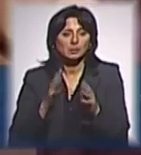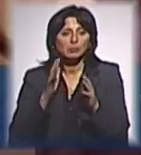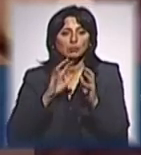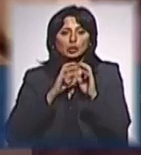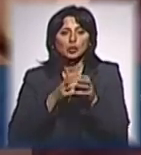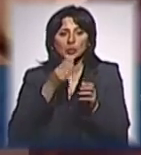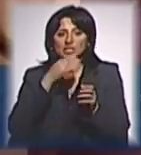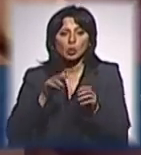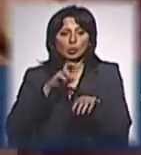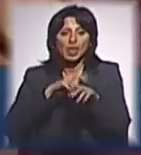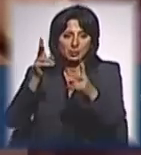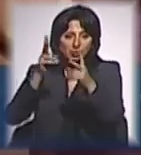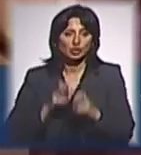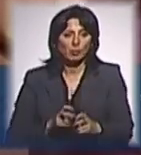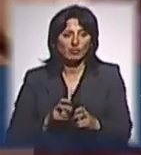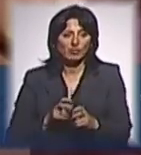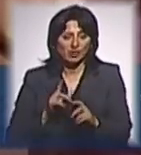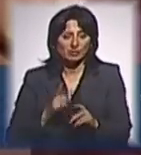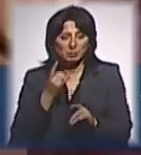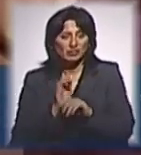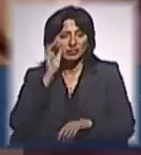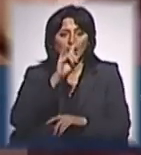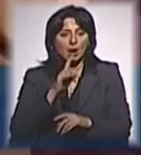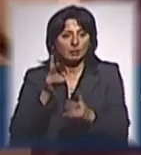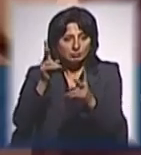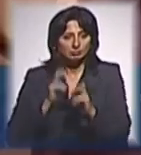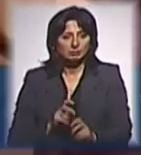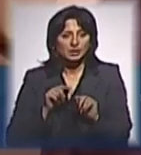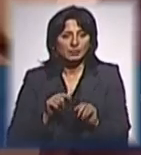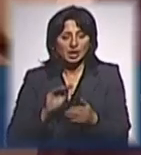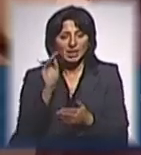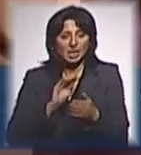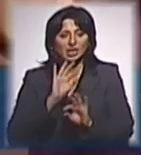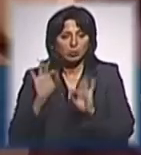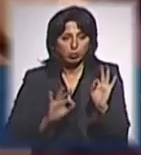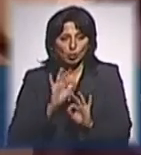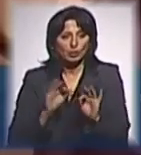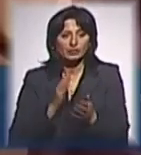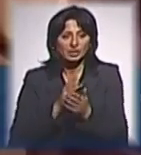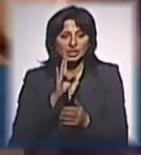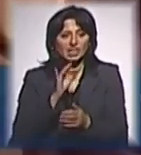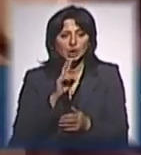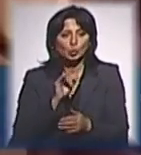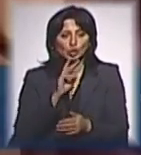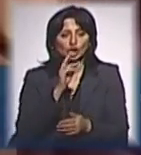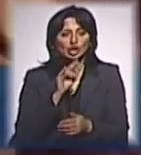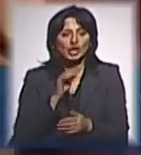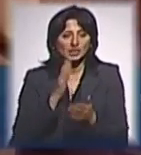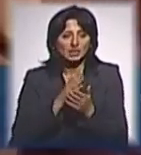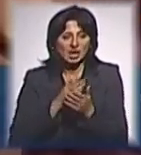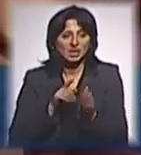საუკეთესო ექიმების ჩამოყვანით. ეს არ არის რაღაცა ფანტასტიკის სფეროდან, ეს არის რეალური უკვე დაწერილი პროექტი. ნიკუშა ჩხეიძე არის